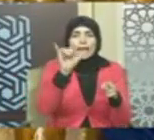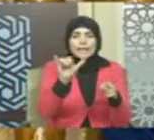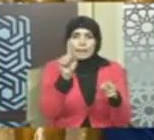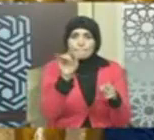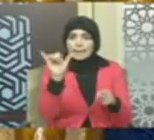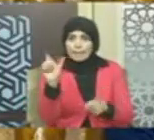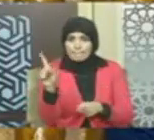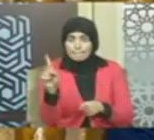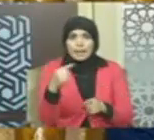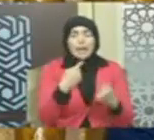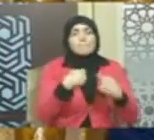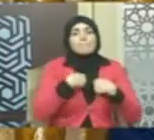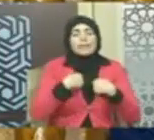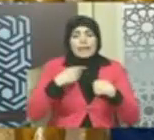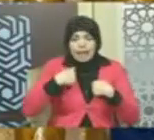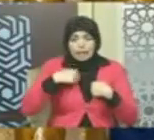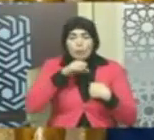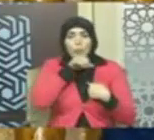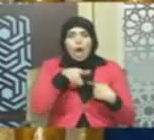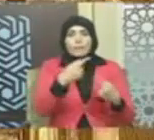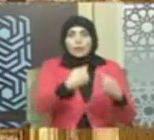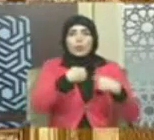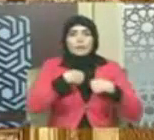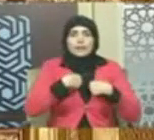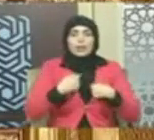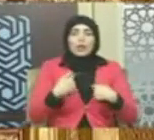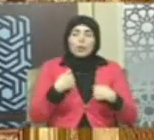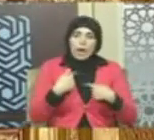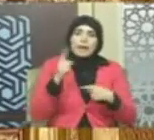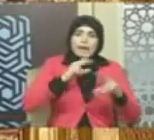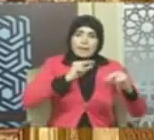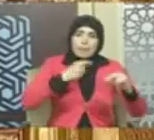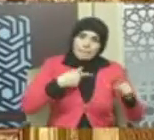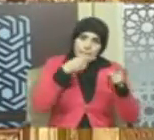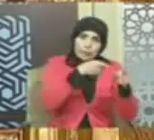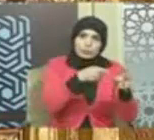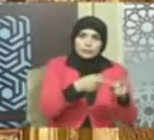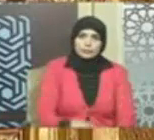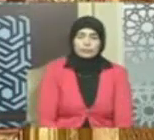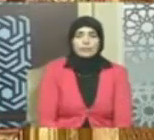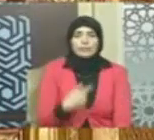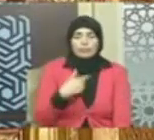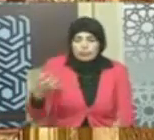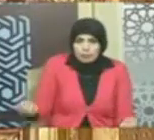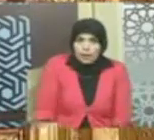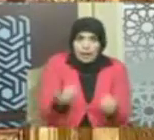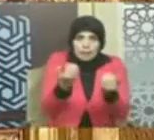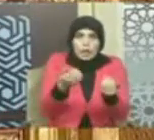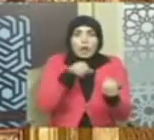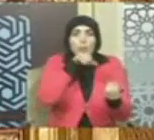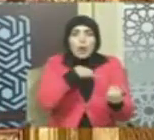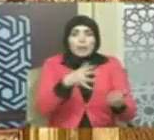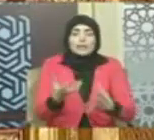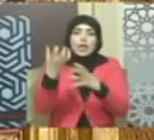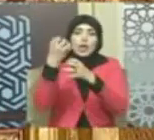جليبيب مني وأنا منه. ثم حمله النبي صلى الله عليه وسلم